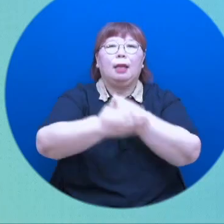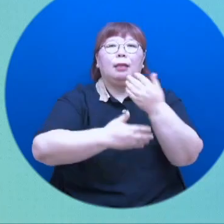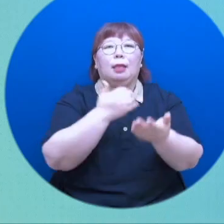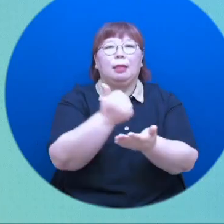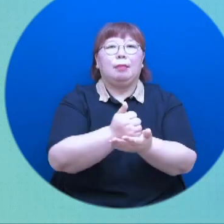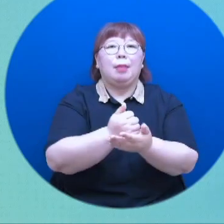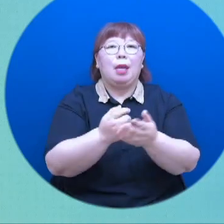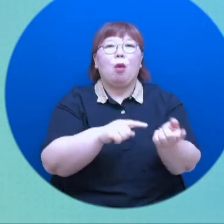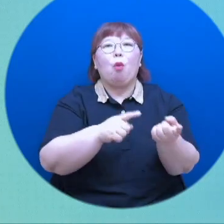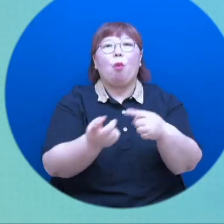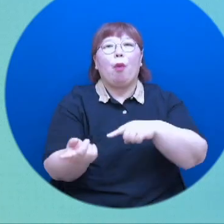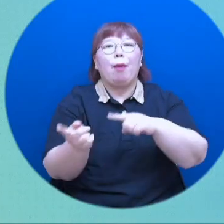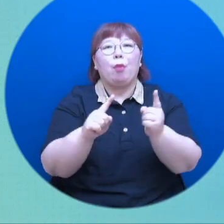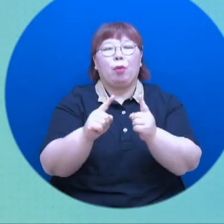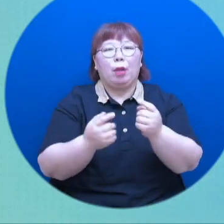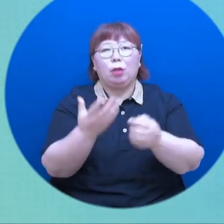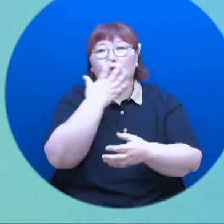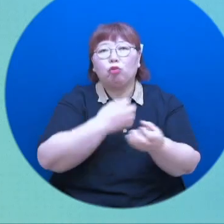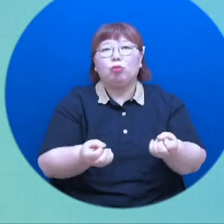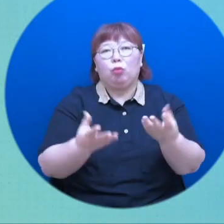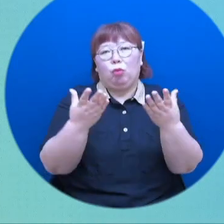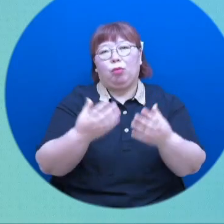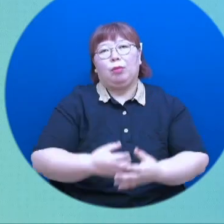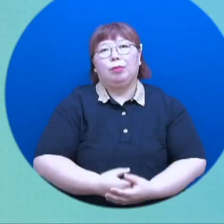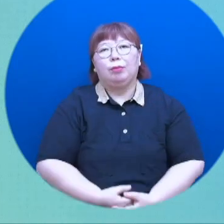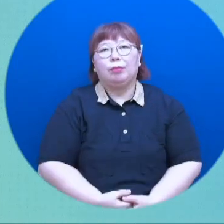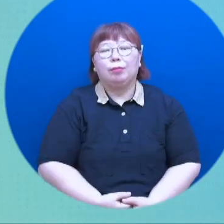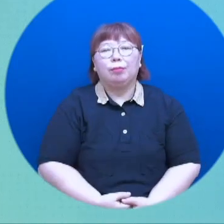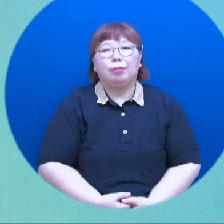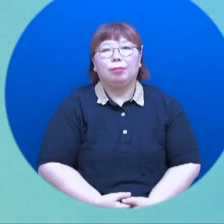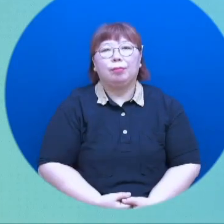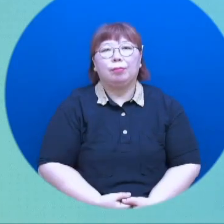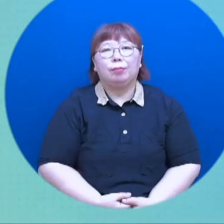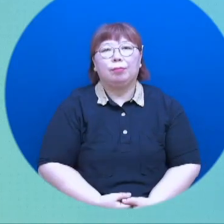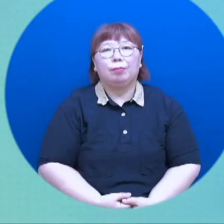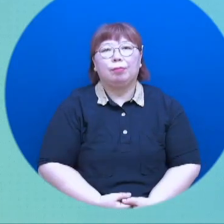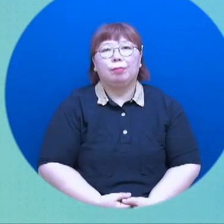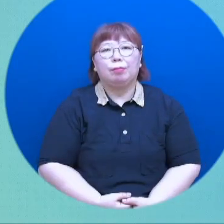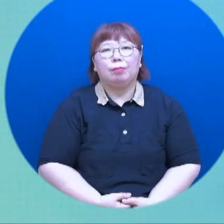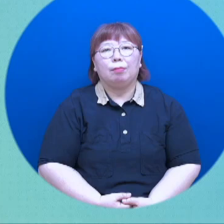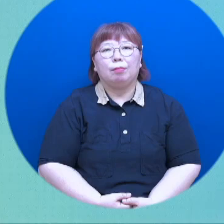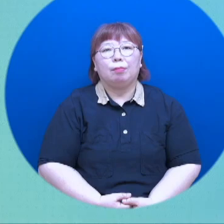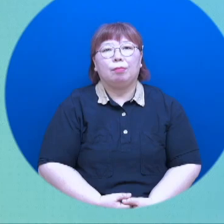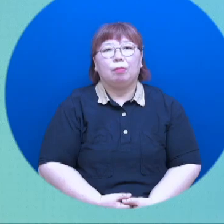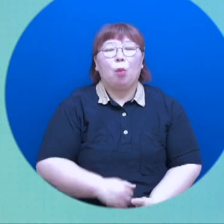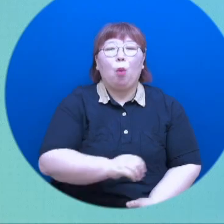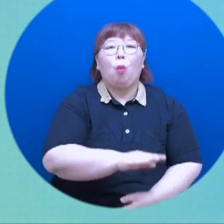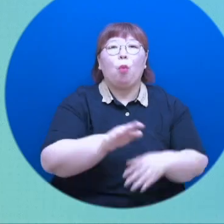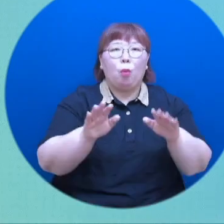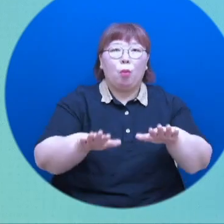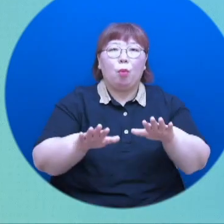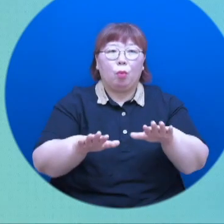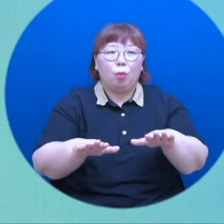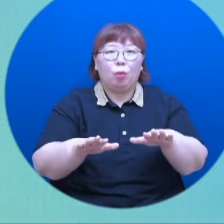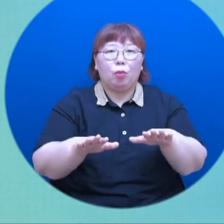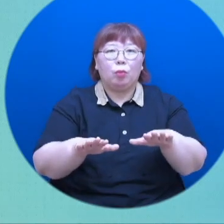내려주고 있느냐라는 거예요. 여러분 아십니까? 오늘 본장에